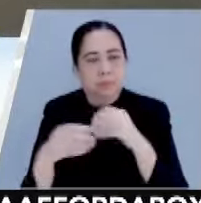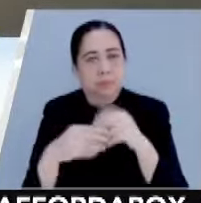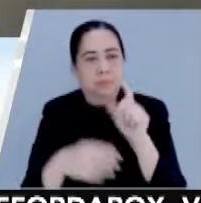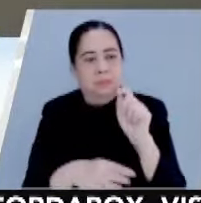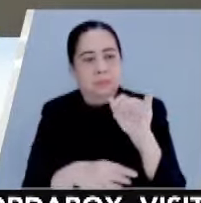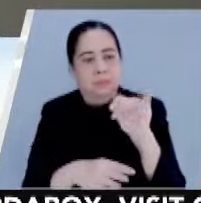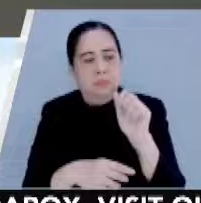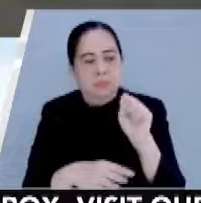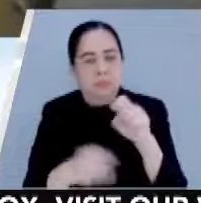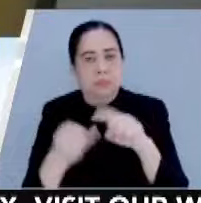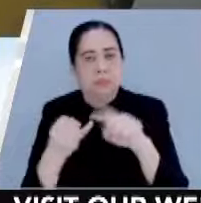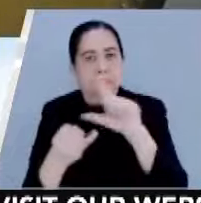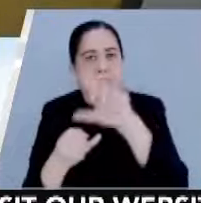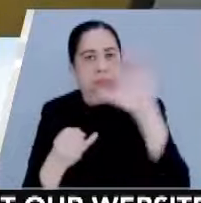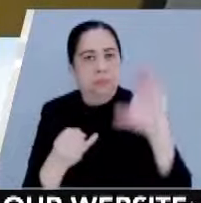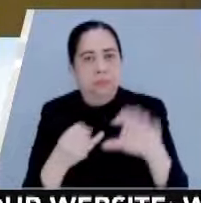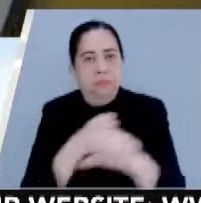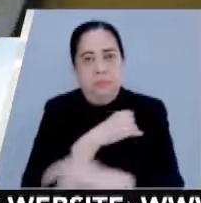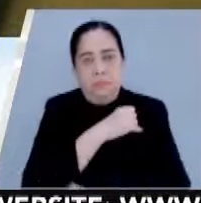Quezon.